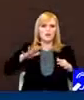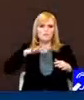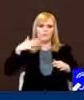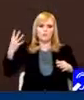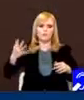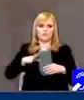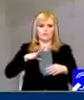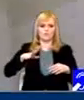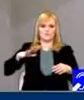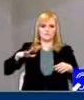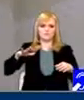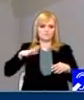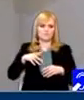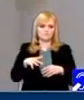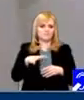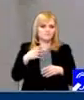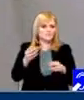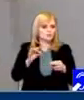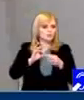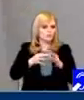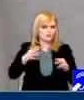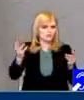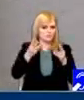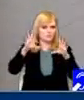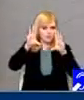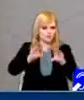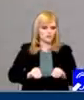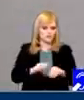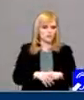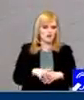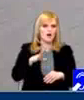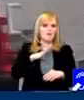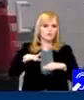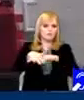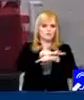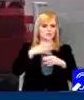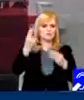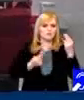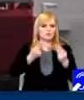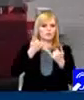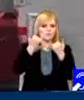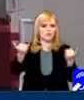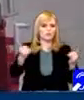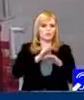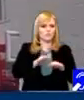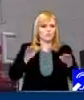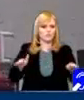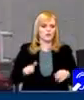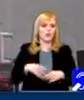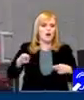много горючих материалов. Focarul incendiului pare să fi fost în zona locului de joacă pentru copii. Administrația centrului